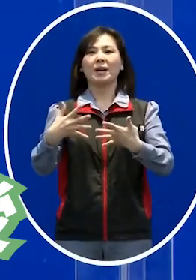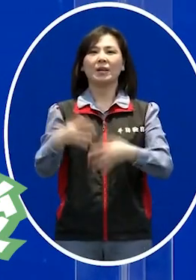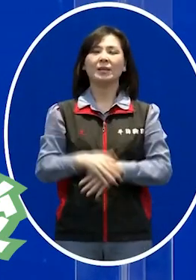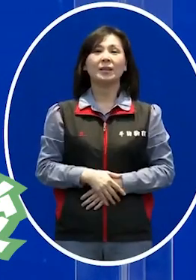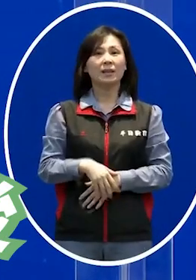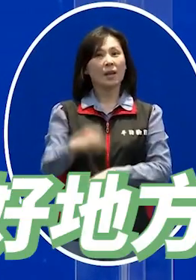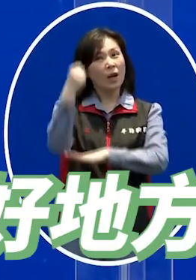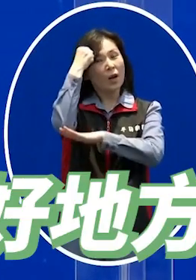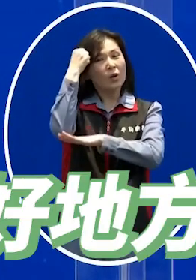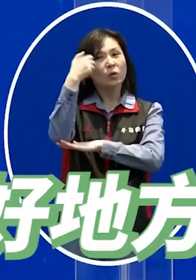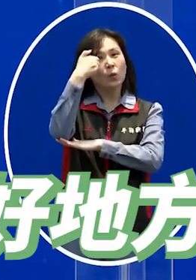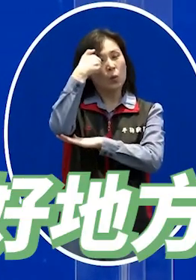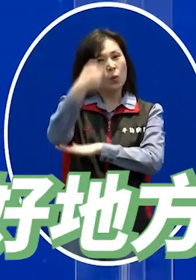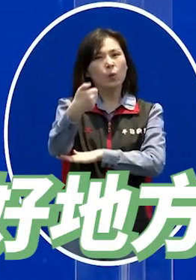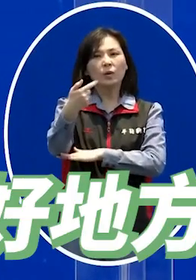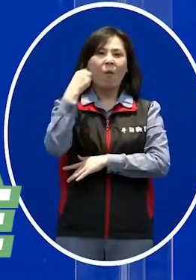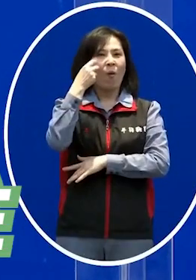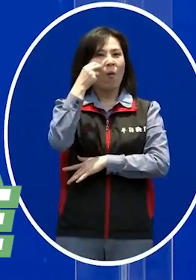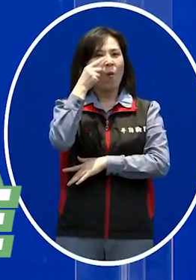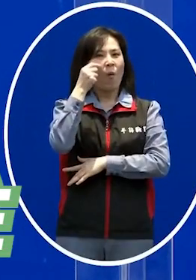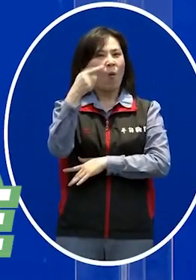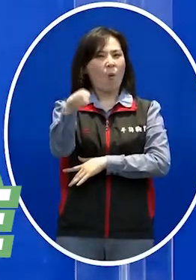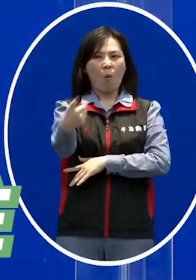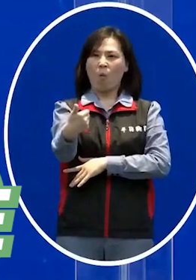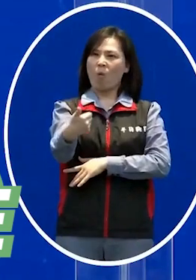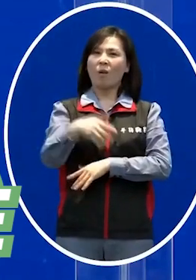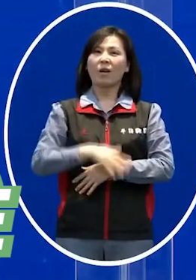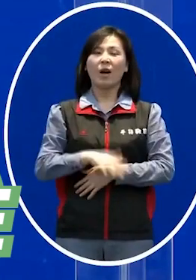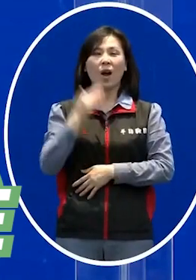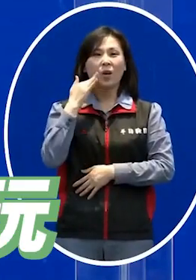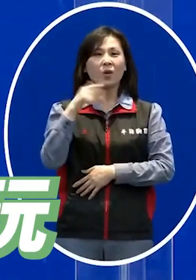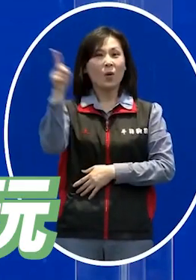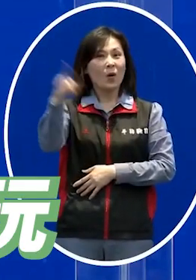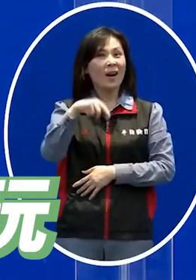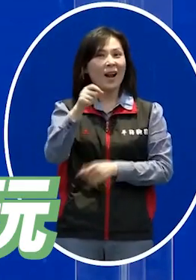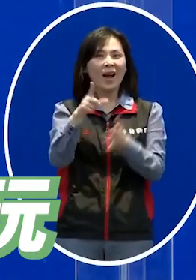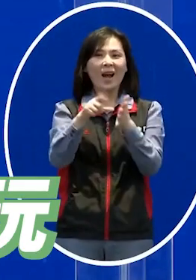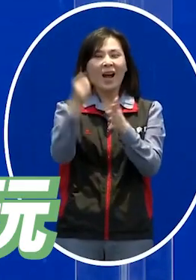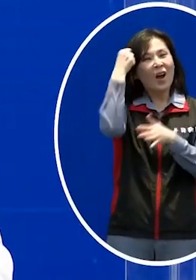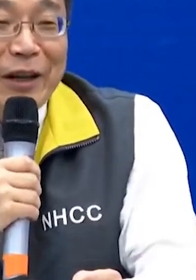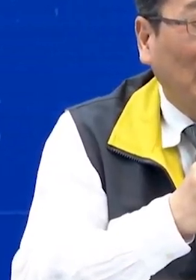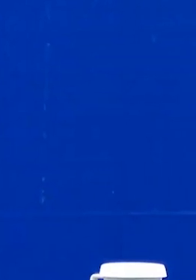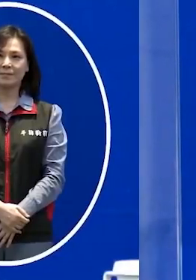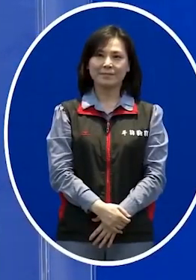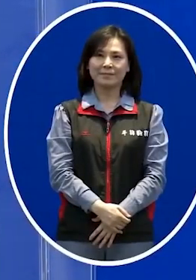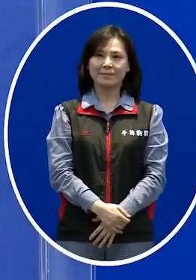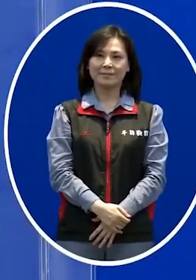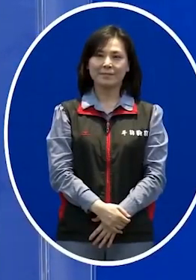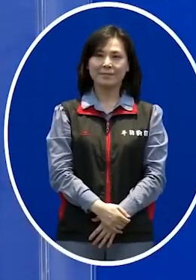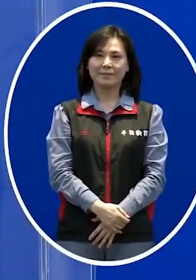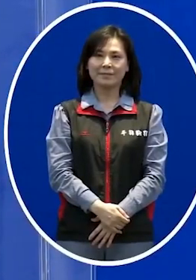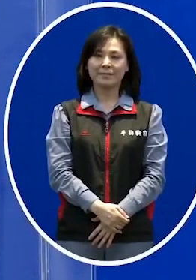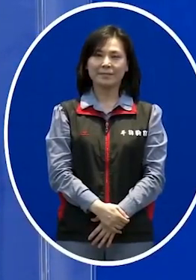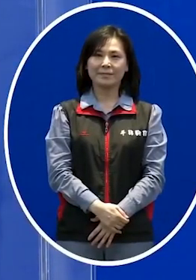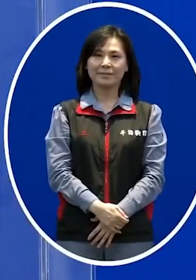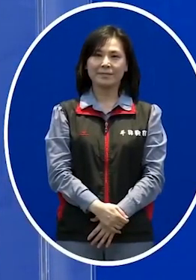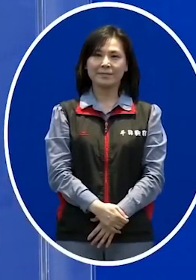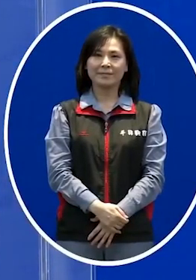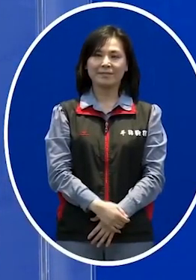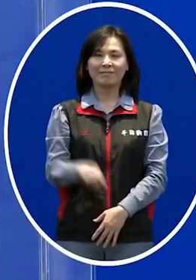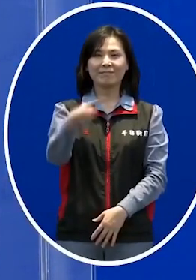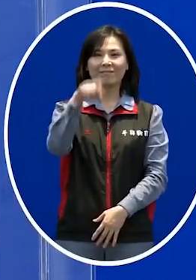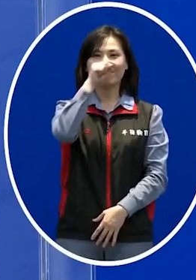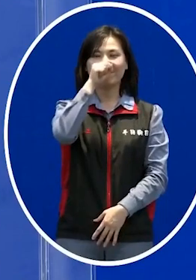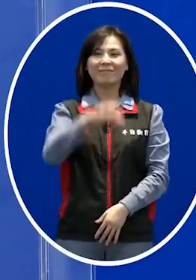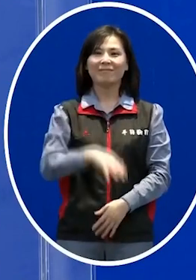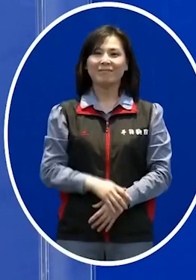了50天之后，觉得台南真是一个好地方。如果不能来常住，至少也要常来玩。 大家